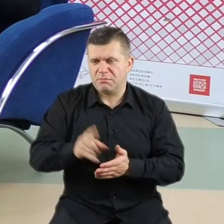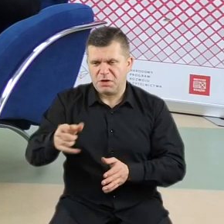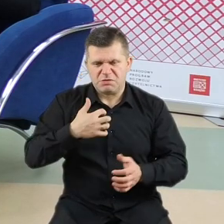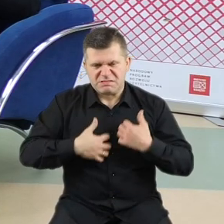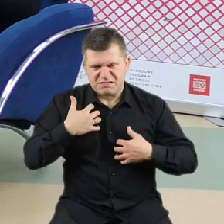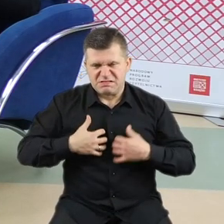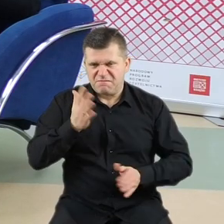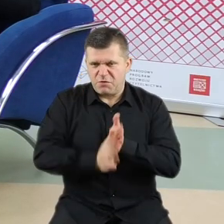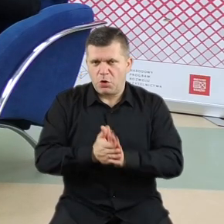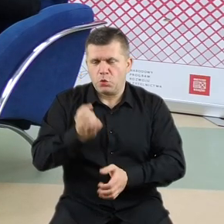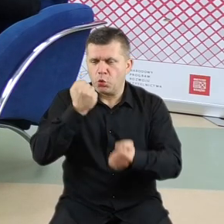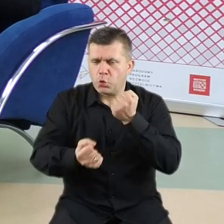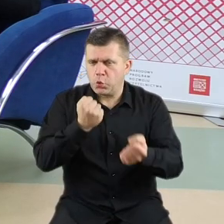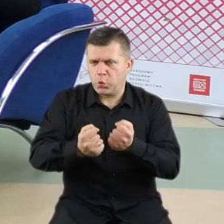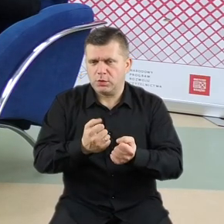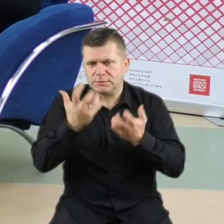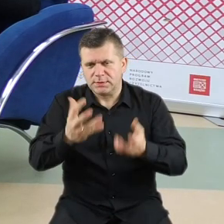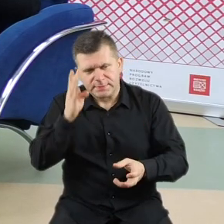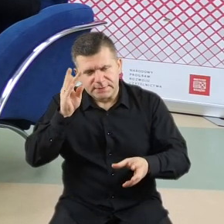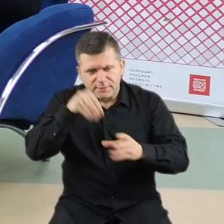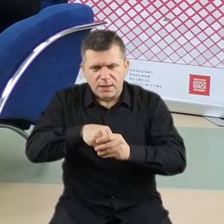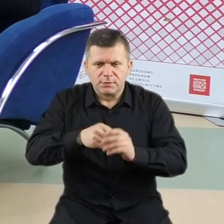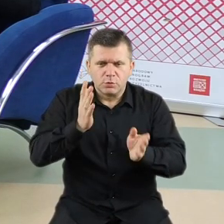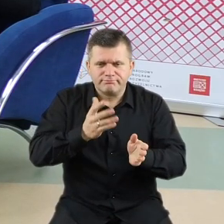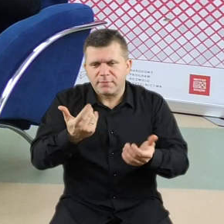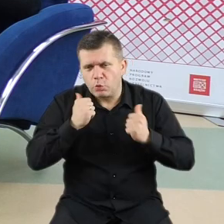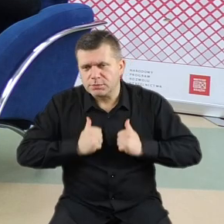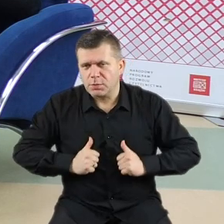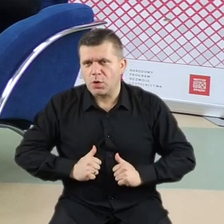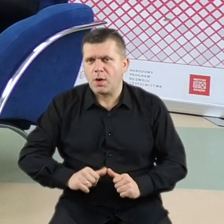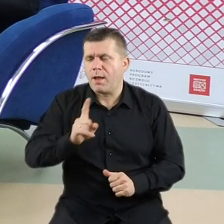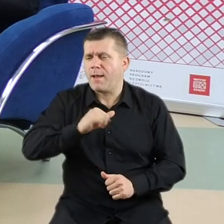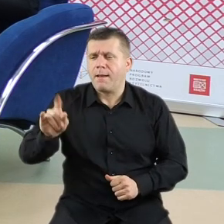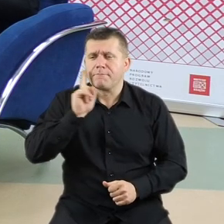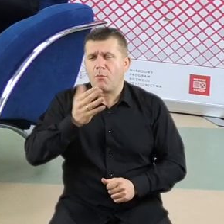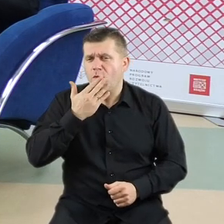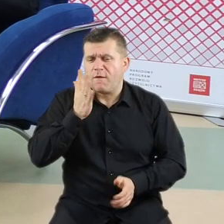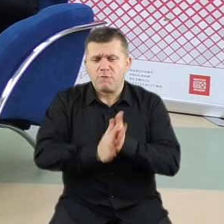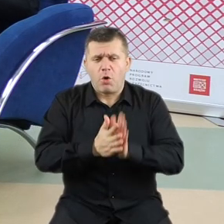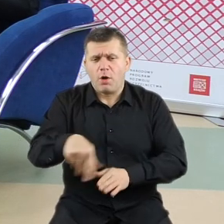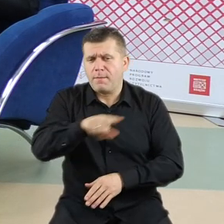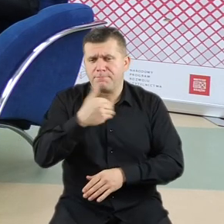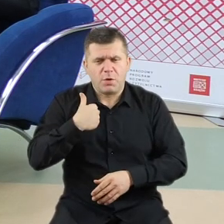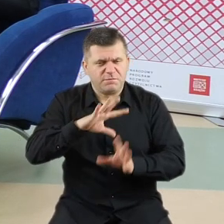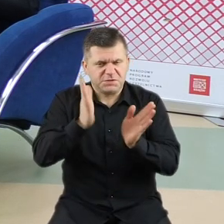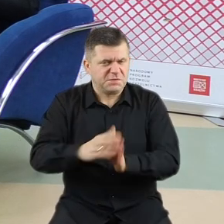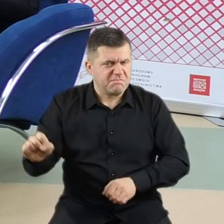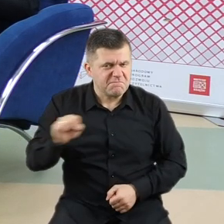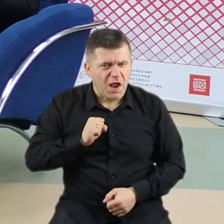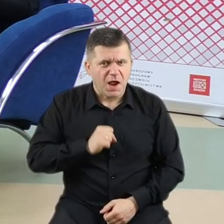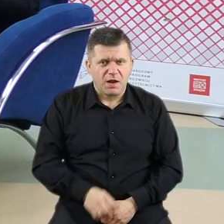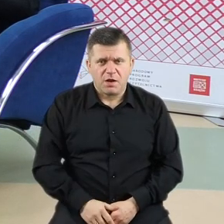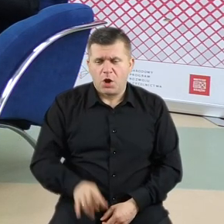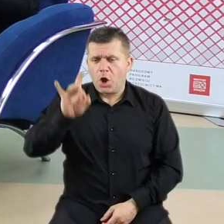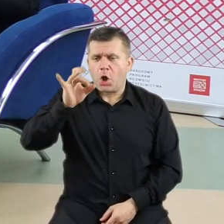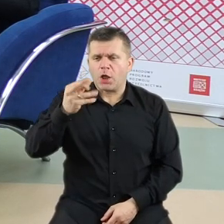rozwydrzony wojną. Trudno mu było później wejść w jakieś ramy, ale któryś z panów mówił, że w ogóle na wojnie to było wszystko świetnie. Kiedy to pan Gottfried